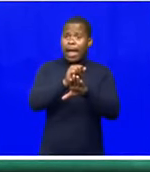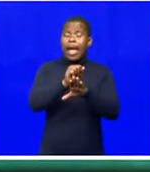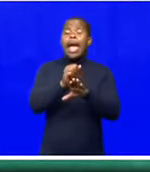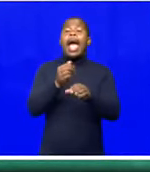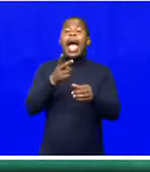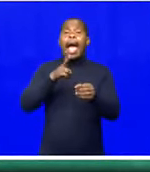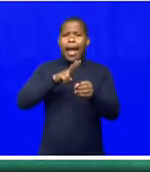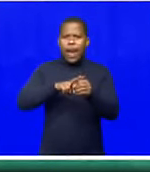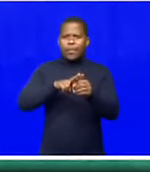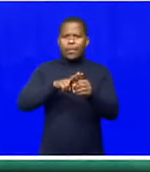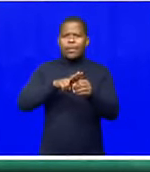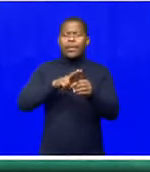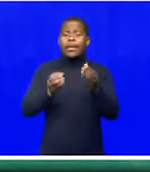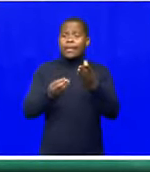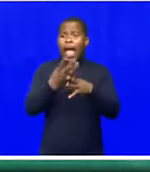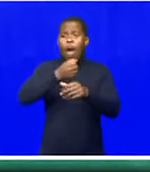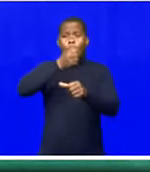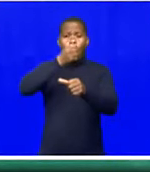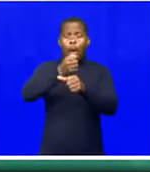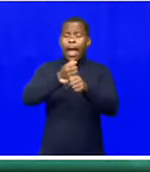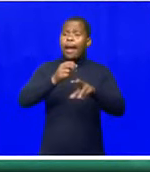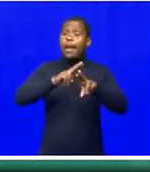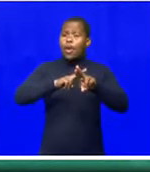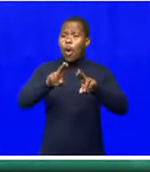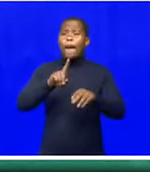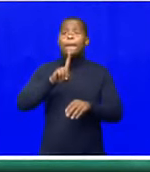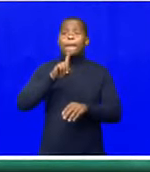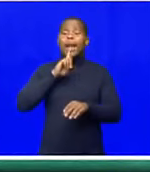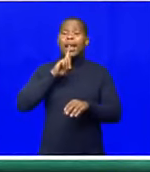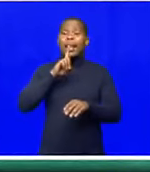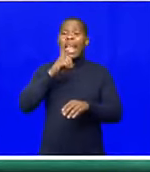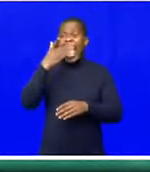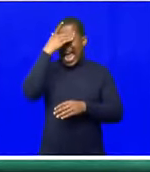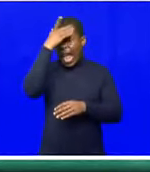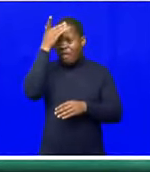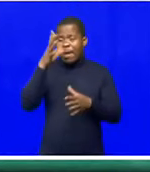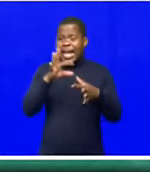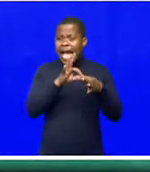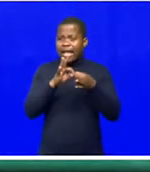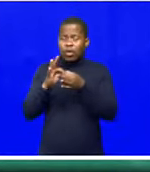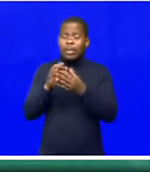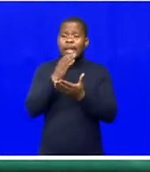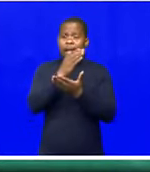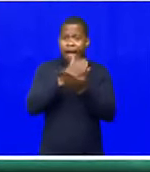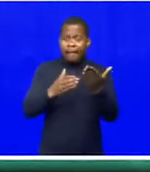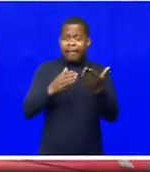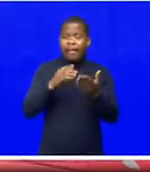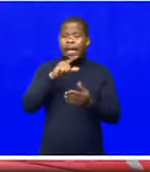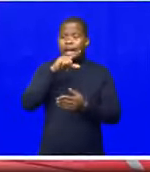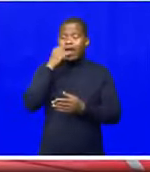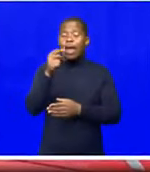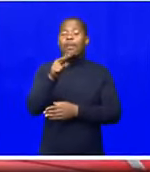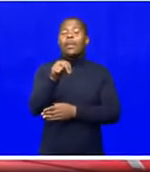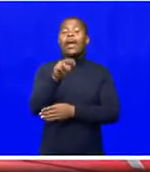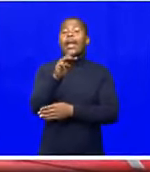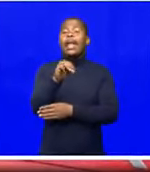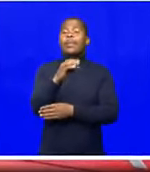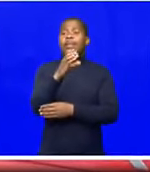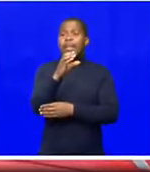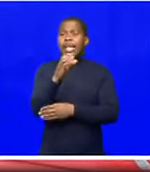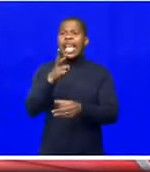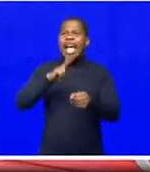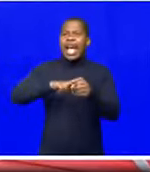ke sesimthumile National Maize Corporation ngokokuthi akathathe ke lawo maparts lamanye lakhona lamanye labe